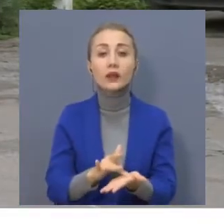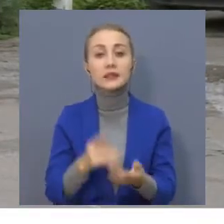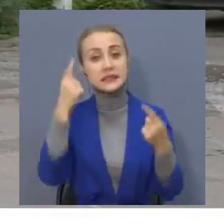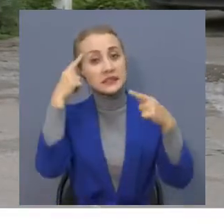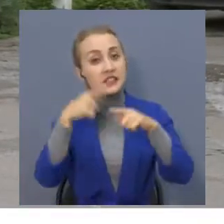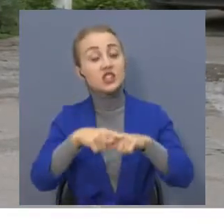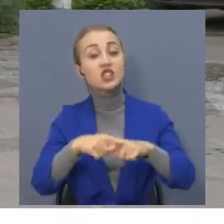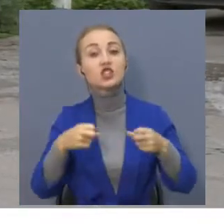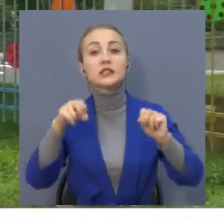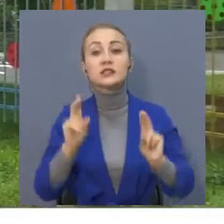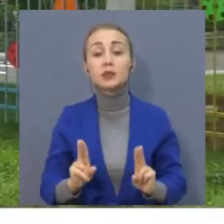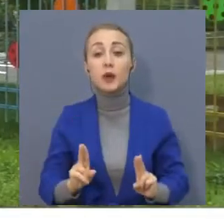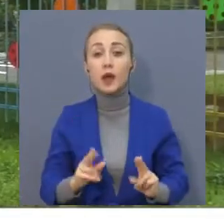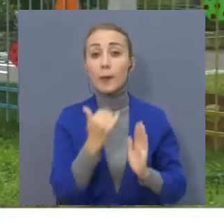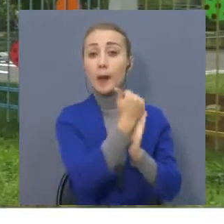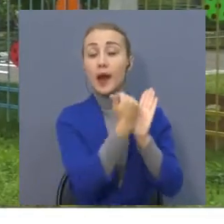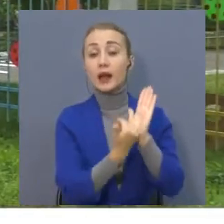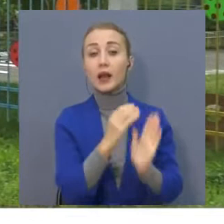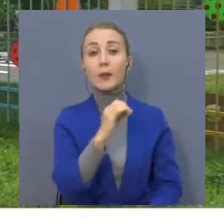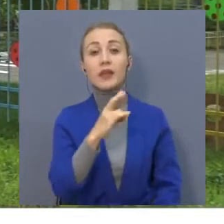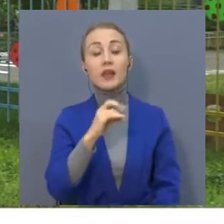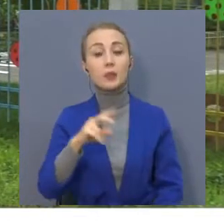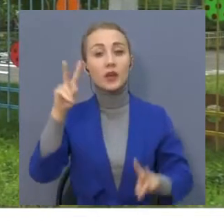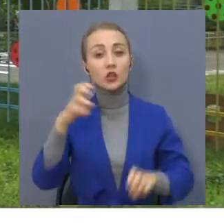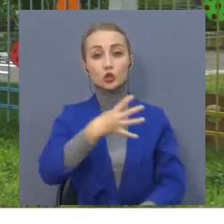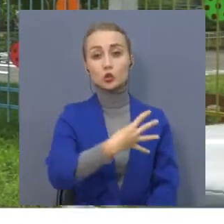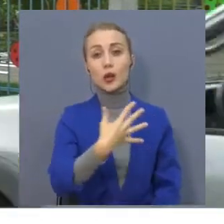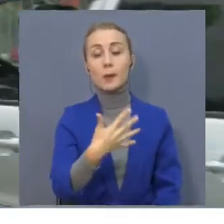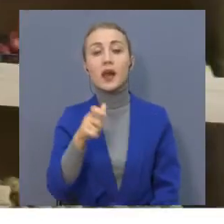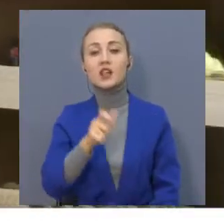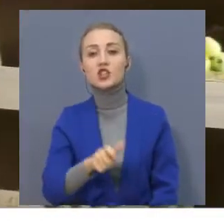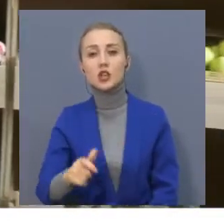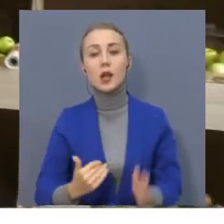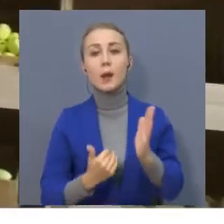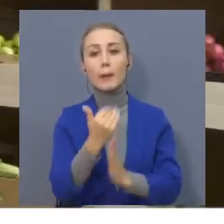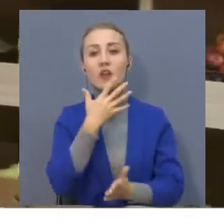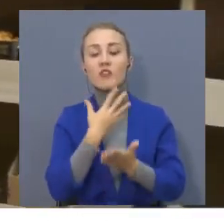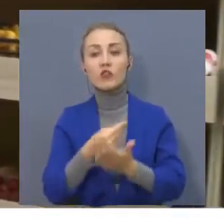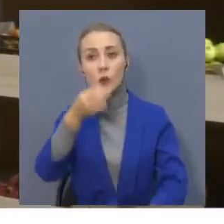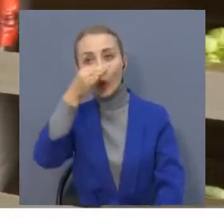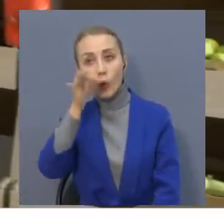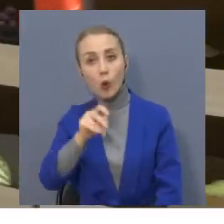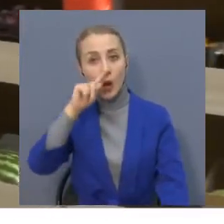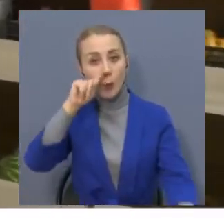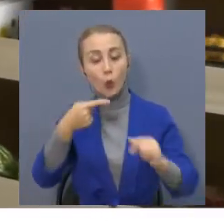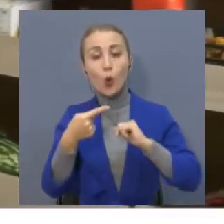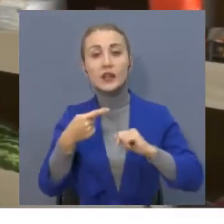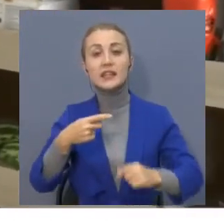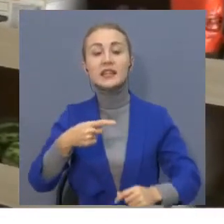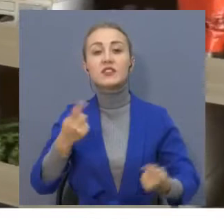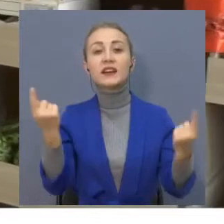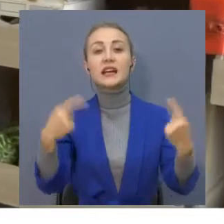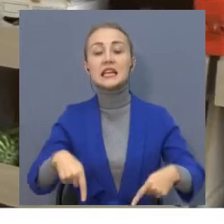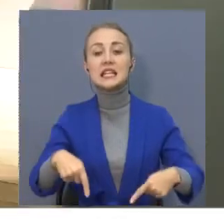адам қысқа мерзімді оқуға жіберілді. Бүгінде олардың алтауы бизнес жоспарларын қорғап несие алған. Бағдарлама аясында грантқа ие болған тұрғындар да бар.